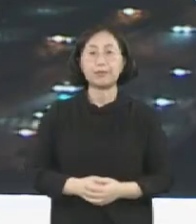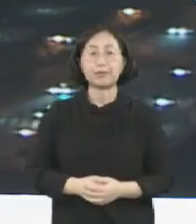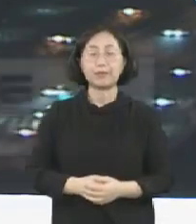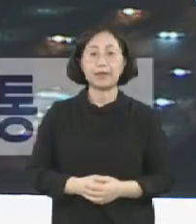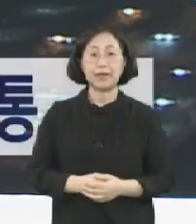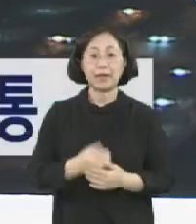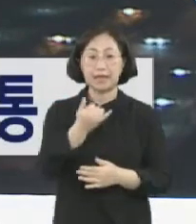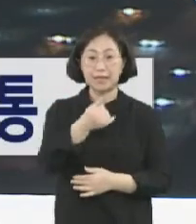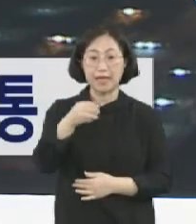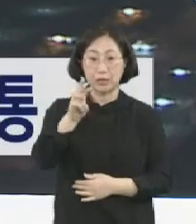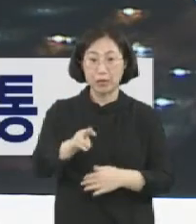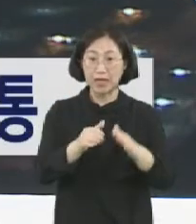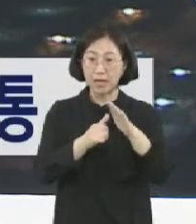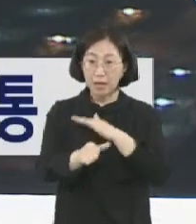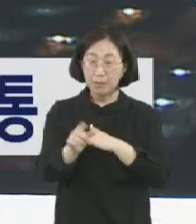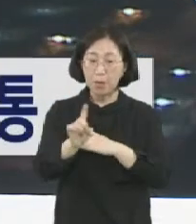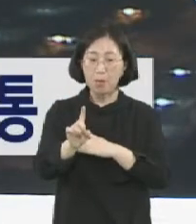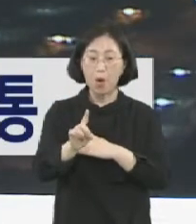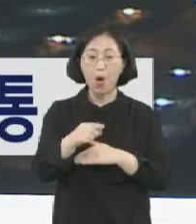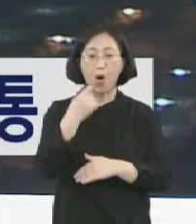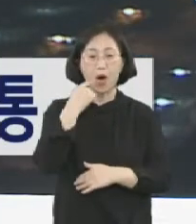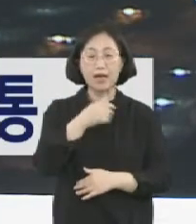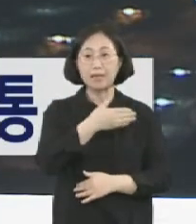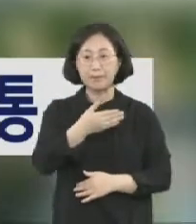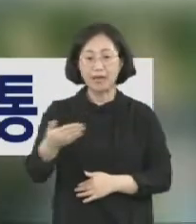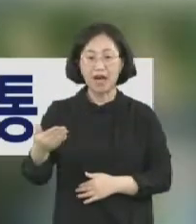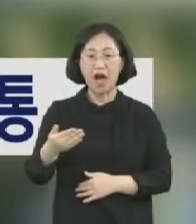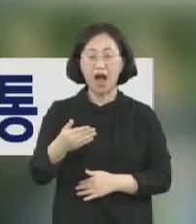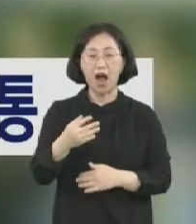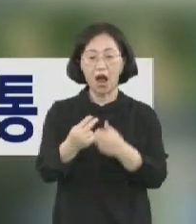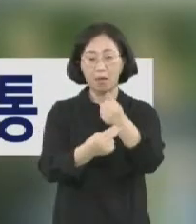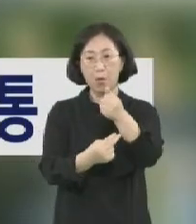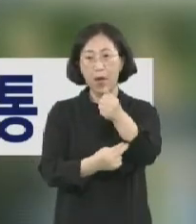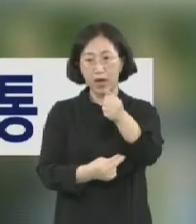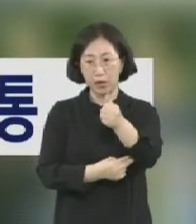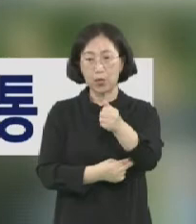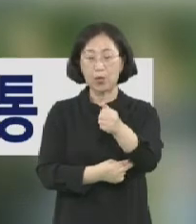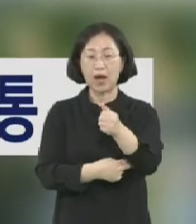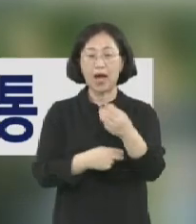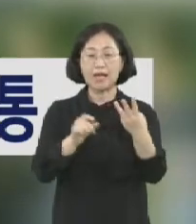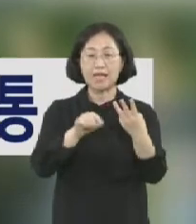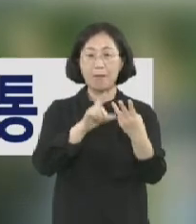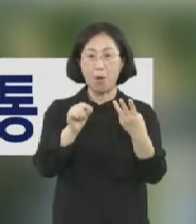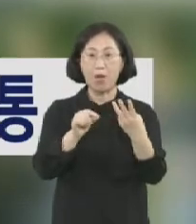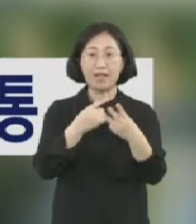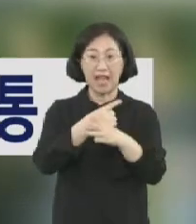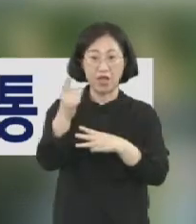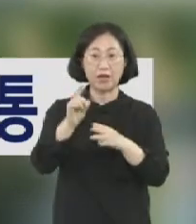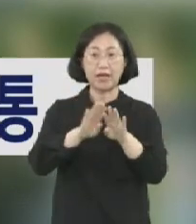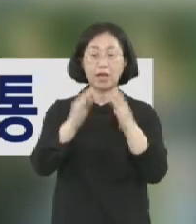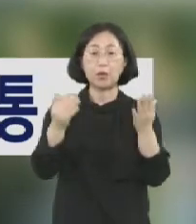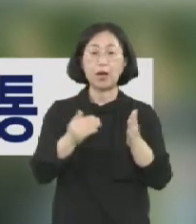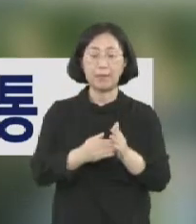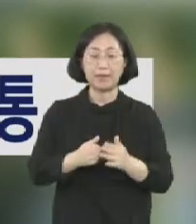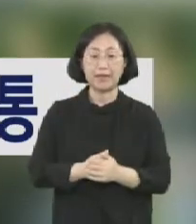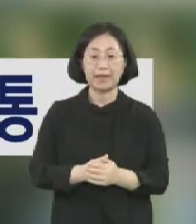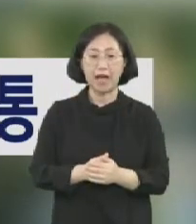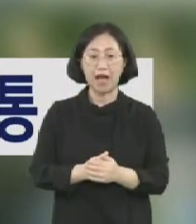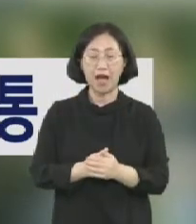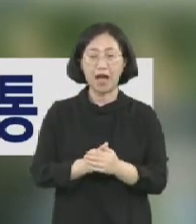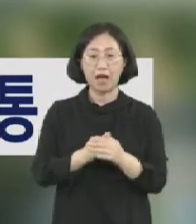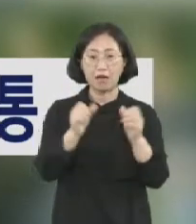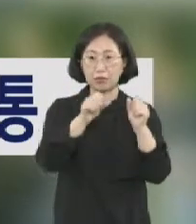세종시 랜드마크 역할을 할 금강 보행 교가 내년 3월 개통 됩니다 금강 보행 교는 금강 북측 3종